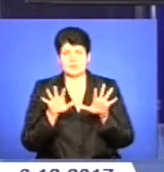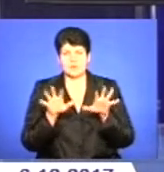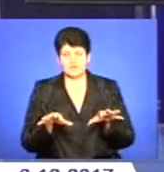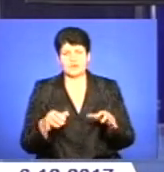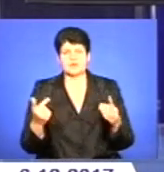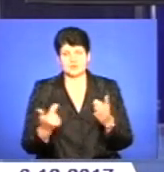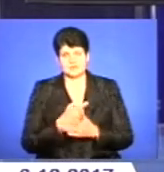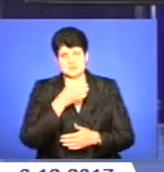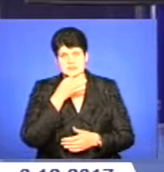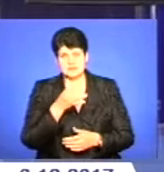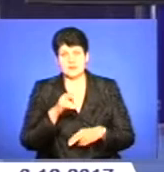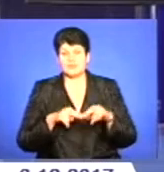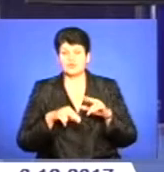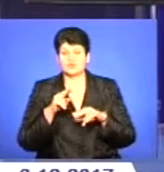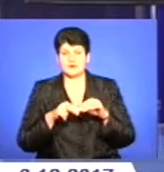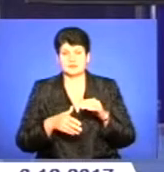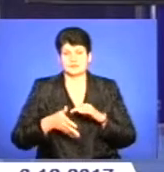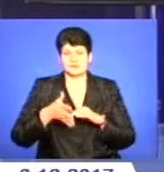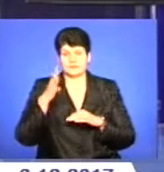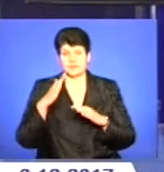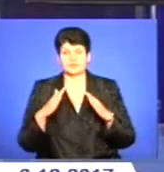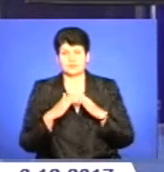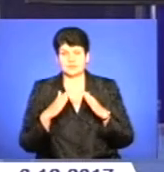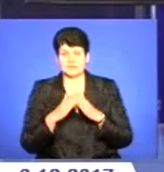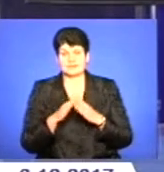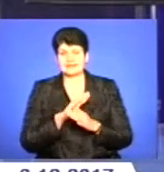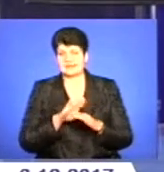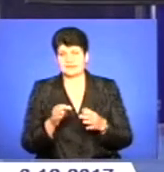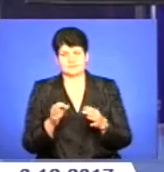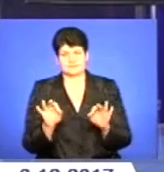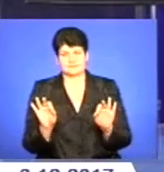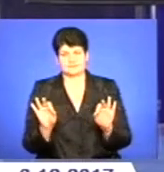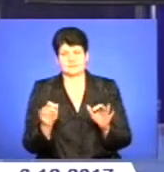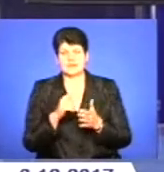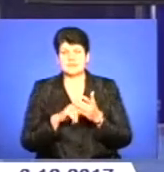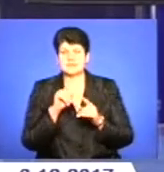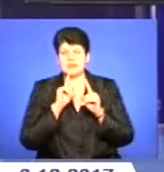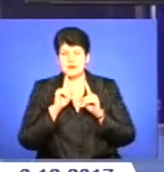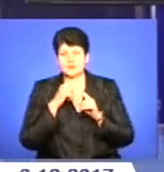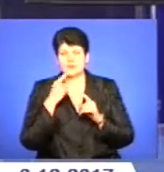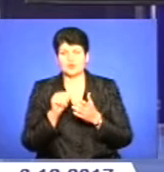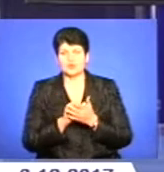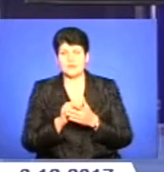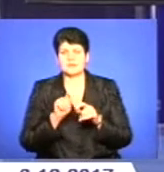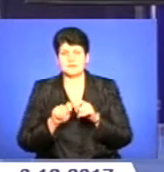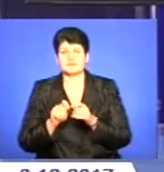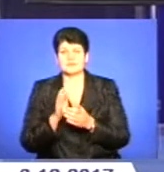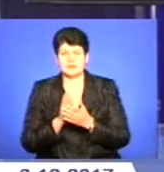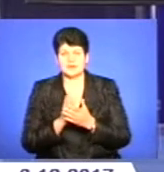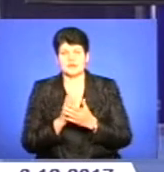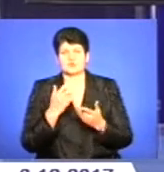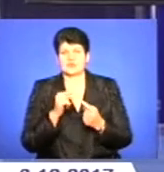вкотре нагадати – будувати багатоповерхівку коло «Березолю» не дадуть. У міській раді кажуть, документи перевіряють, і якщо вони